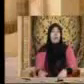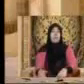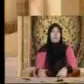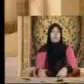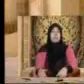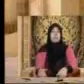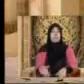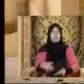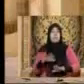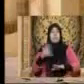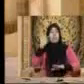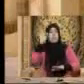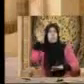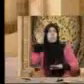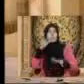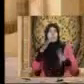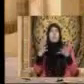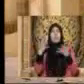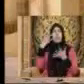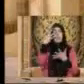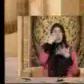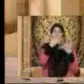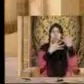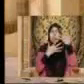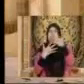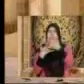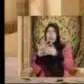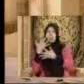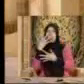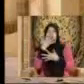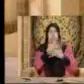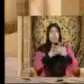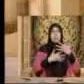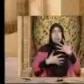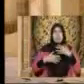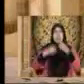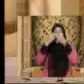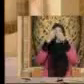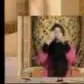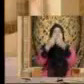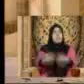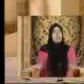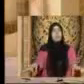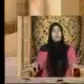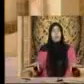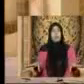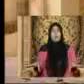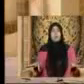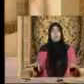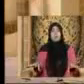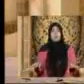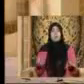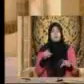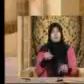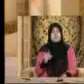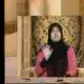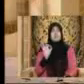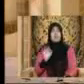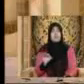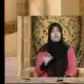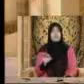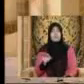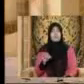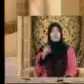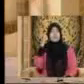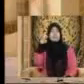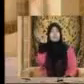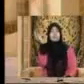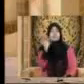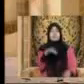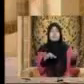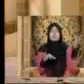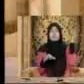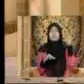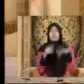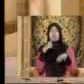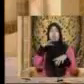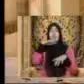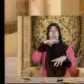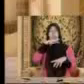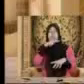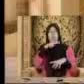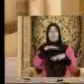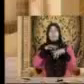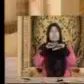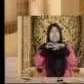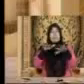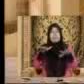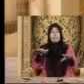في متاهات وفي تيه وفي ضياع. هذه صناعة الأراجيف بدأت مع